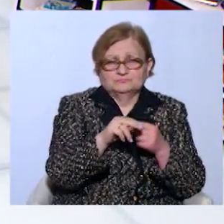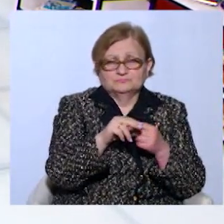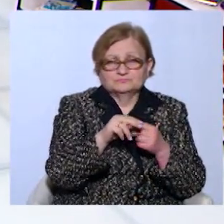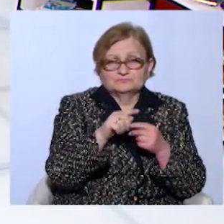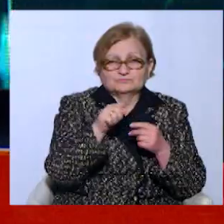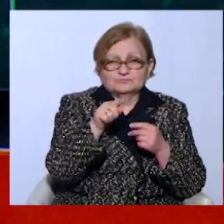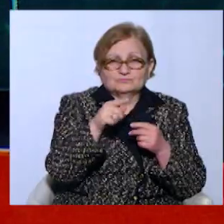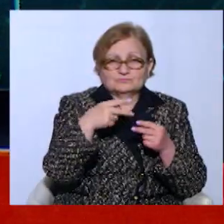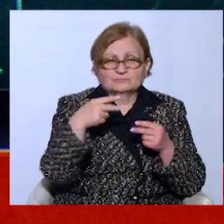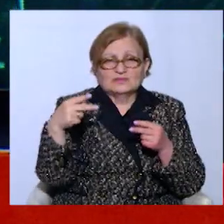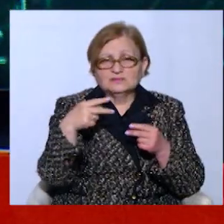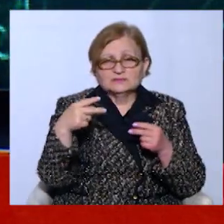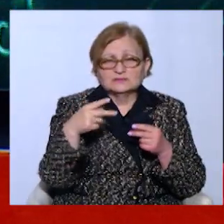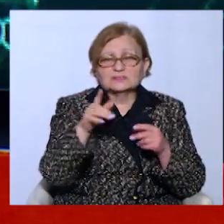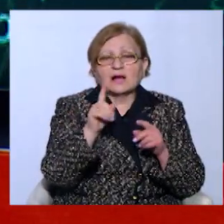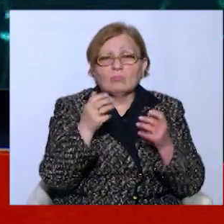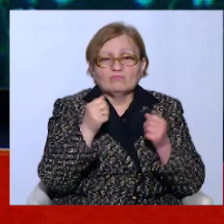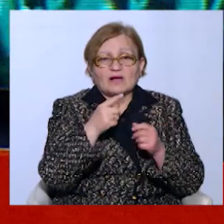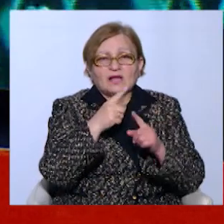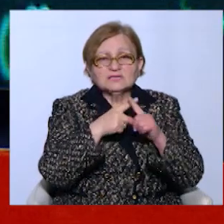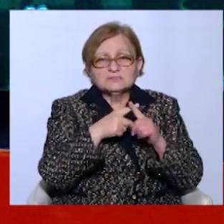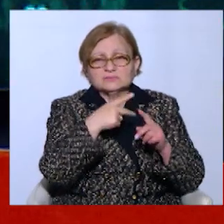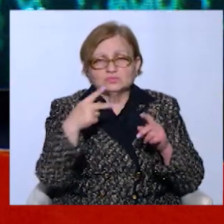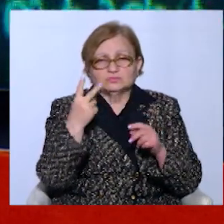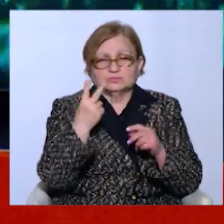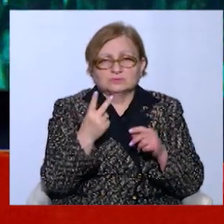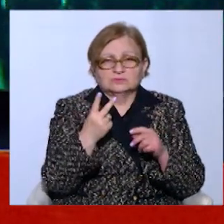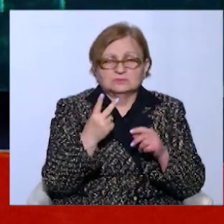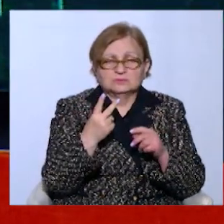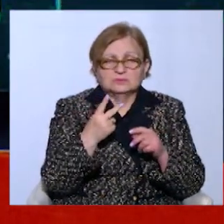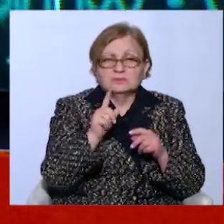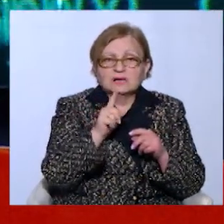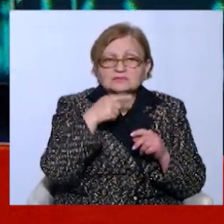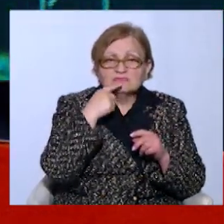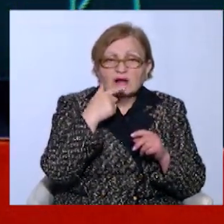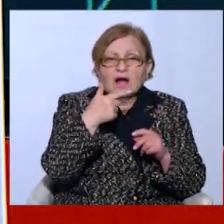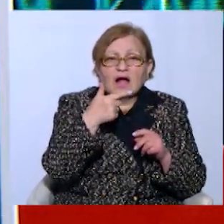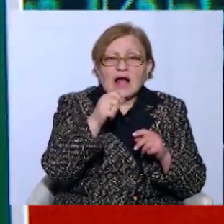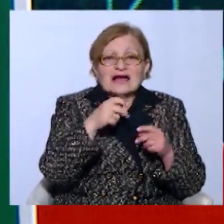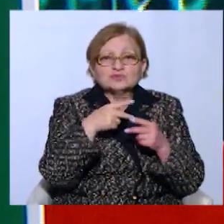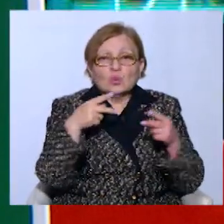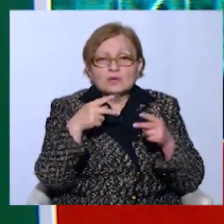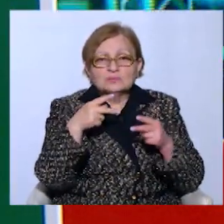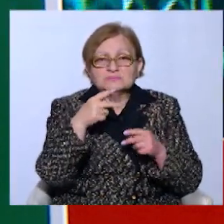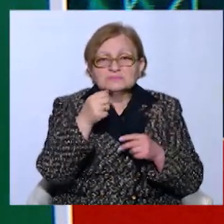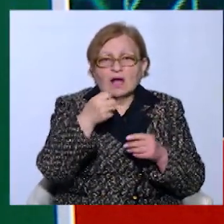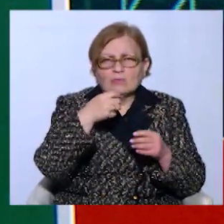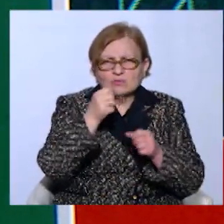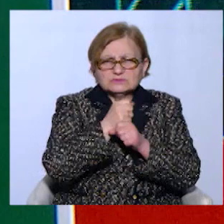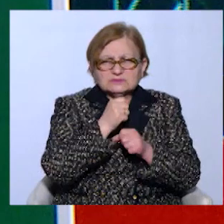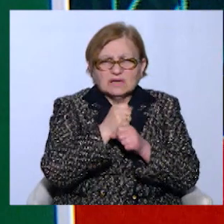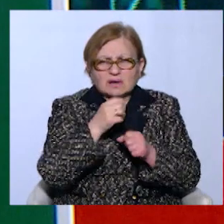ამის ამონახსნი X-ი უდრის 2-ს. მას განტოლების ამოხსნა, რატომ ვამბობ მე ამას ესე